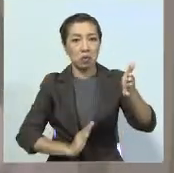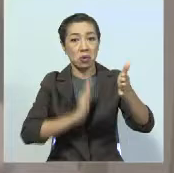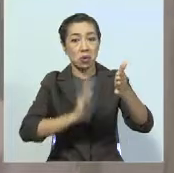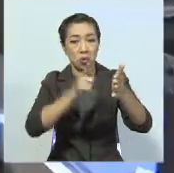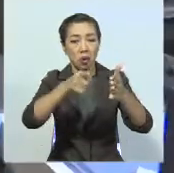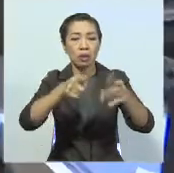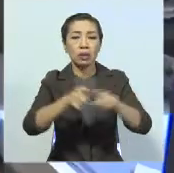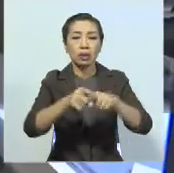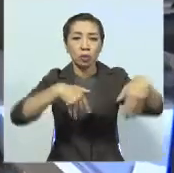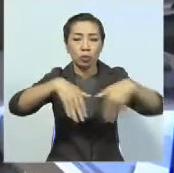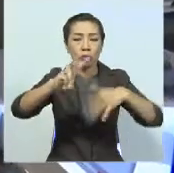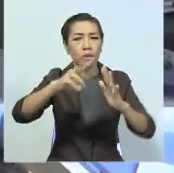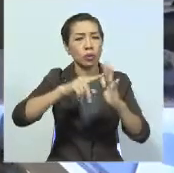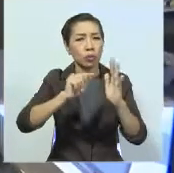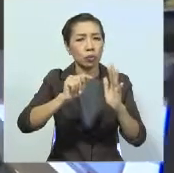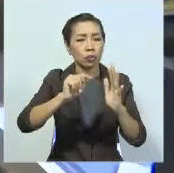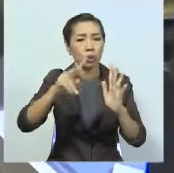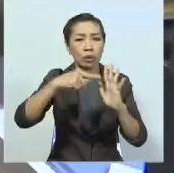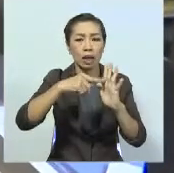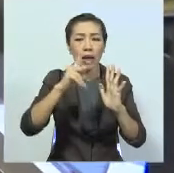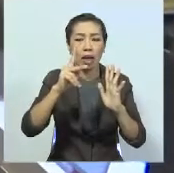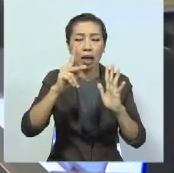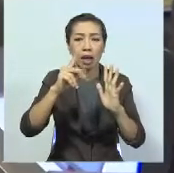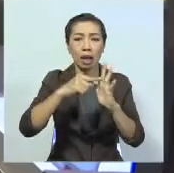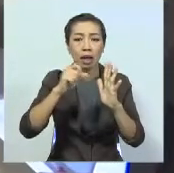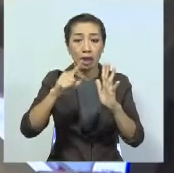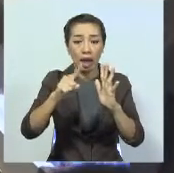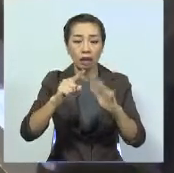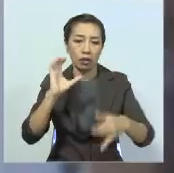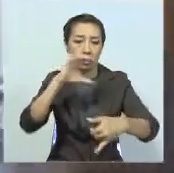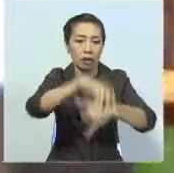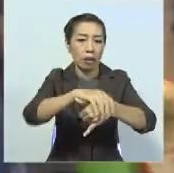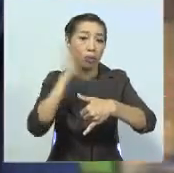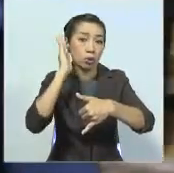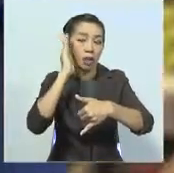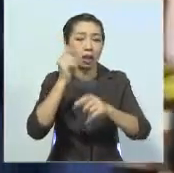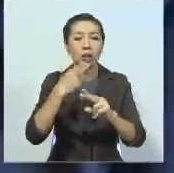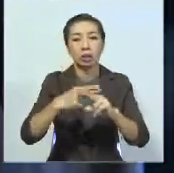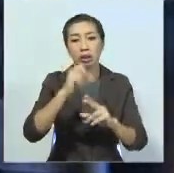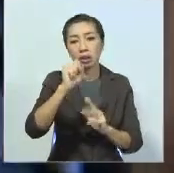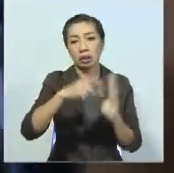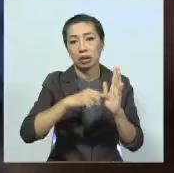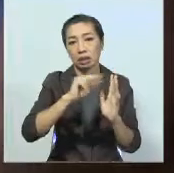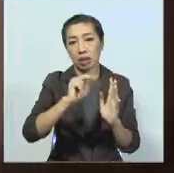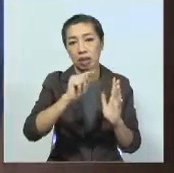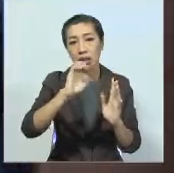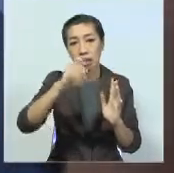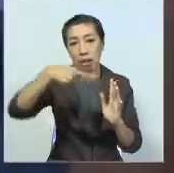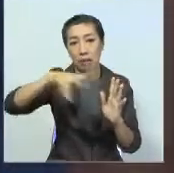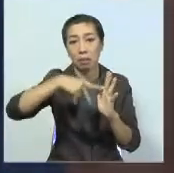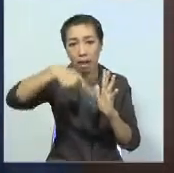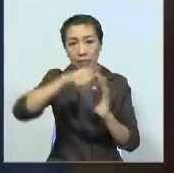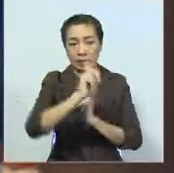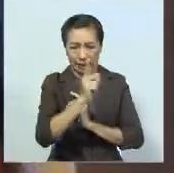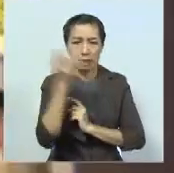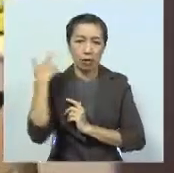ฒาอากาศแล้วก็ไปจับกุมตัวนายสันติภาพอัมพันธ์เพ็ญโรจน์นายสันติภาพเนี่ยเป็นผู้ต้องหาตามหมายจับนะคะ